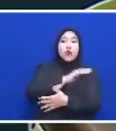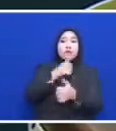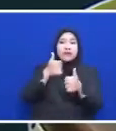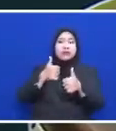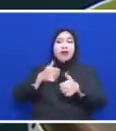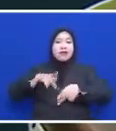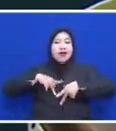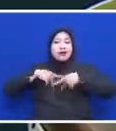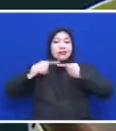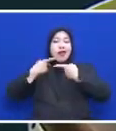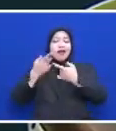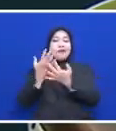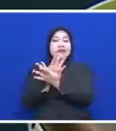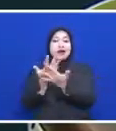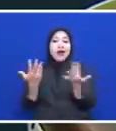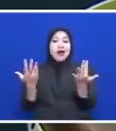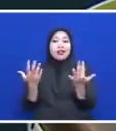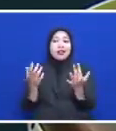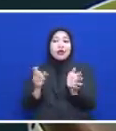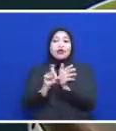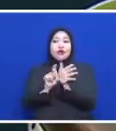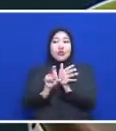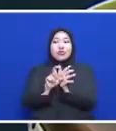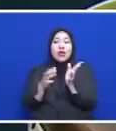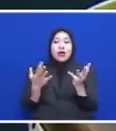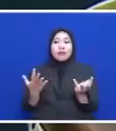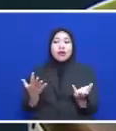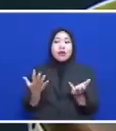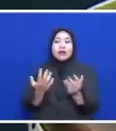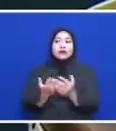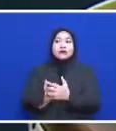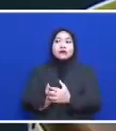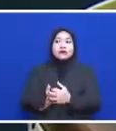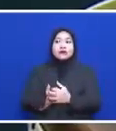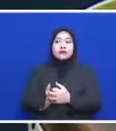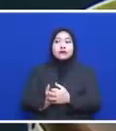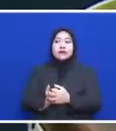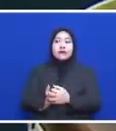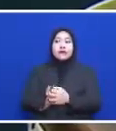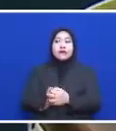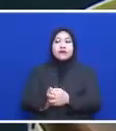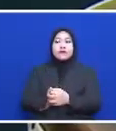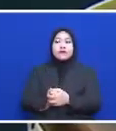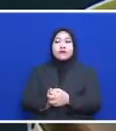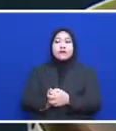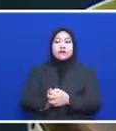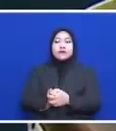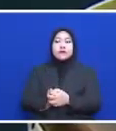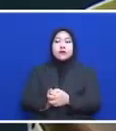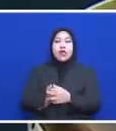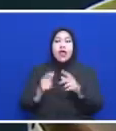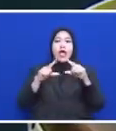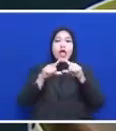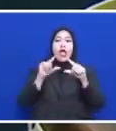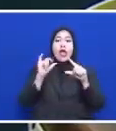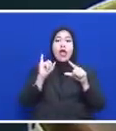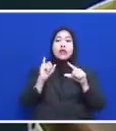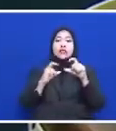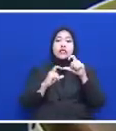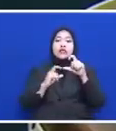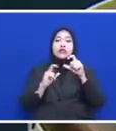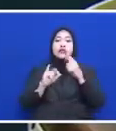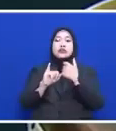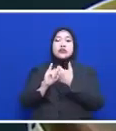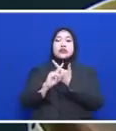masyarakat. Jadi organisasi-organisasi ini bisa disebut misalnya seperti Aisyah, kemudian juga